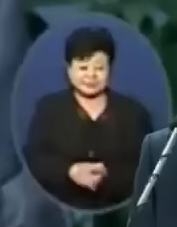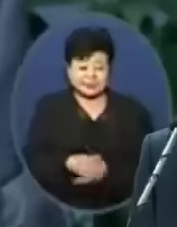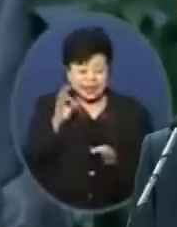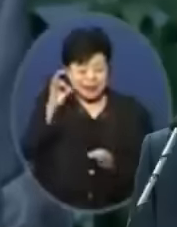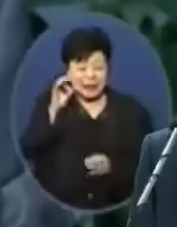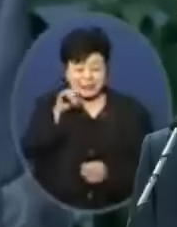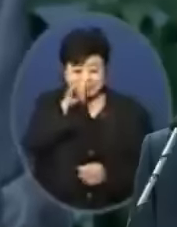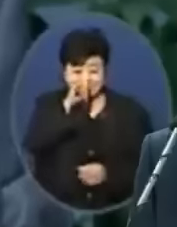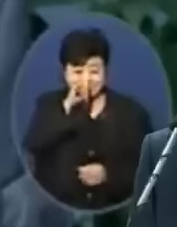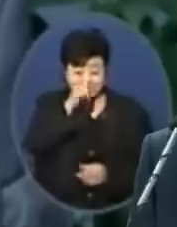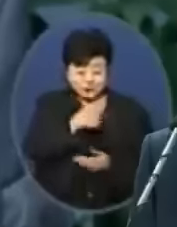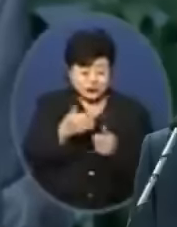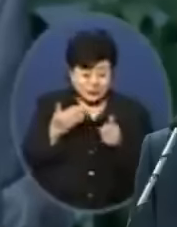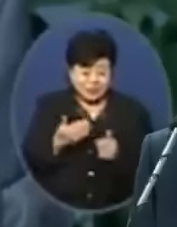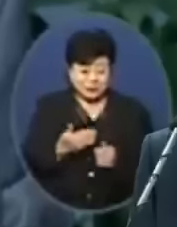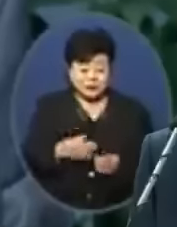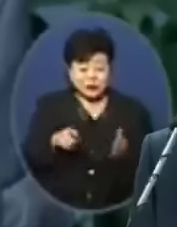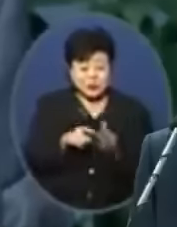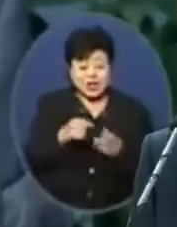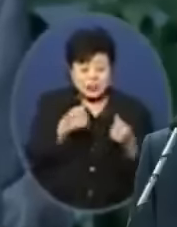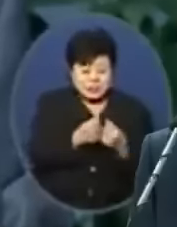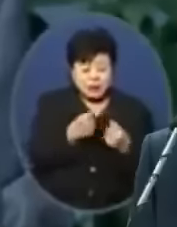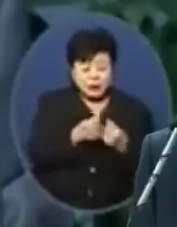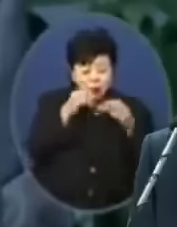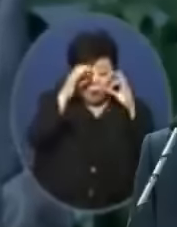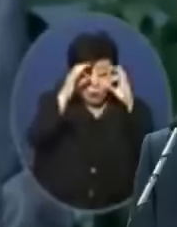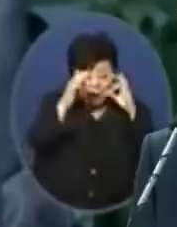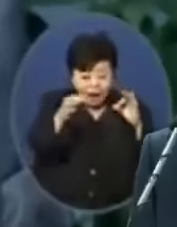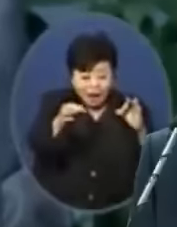가만히 있어 주께서 우리를 위하여 싸우는 것을 보라.